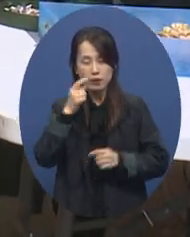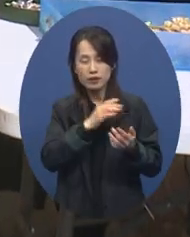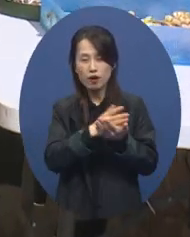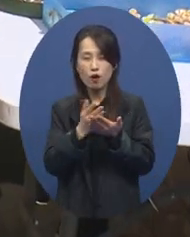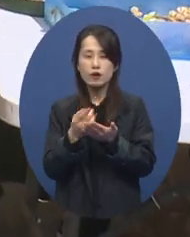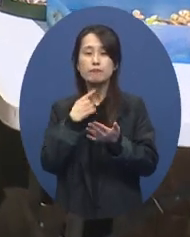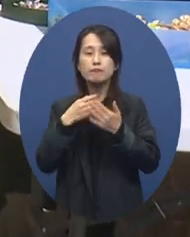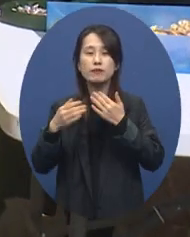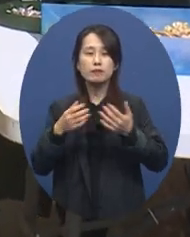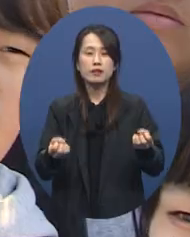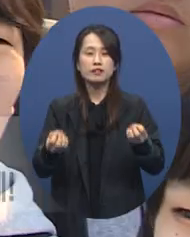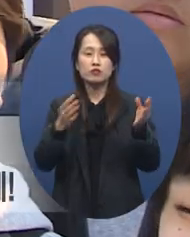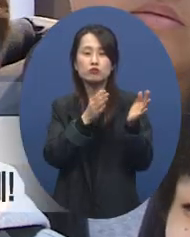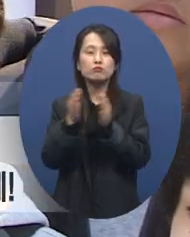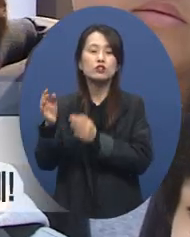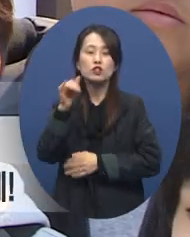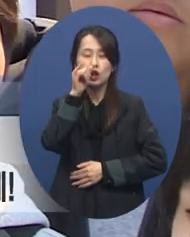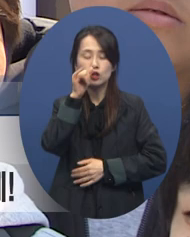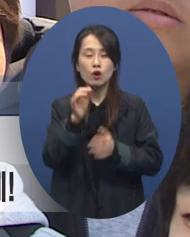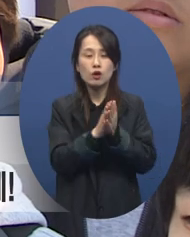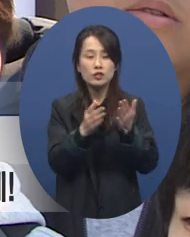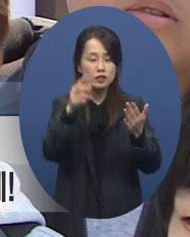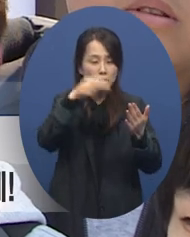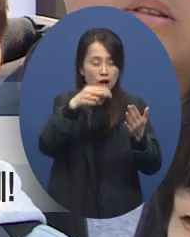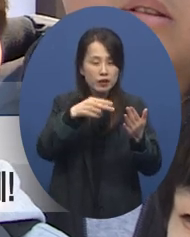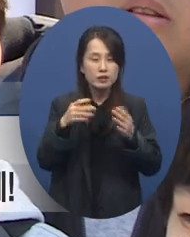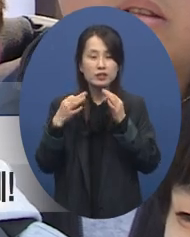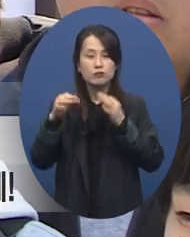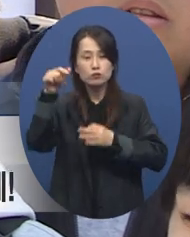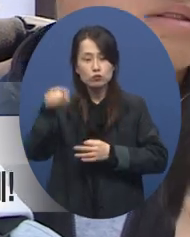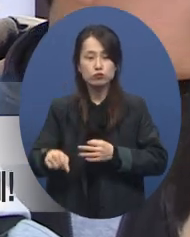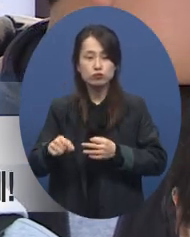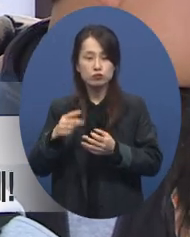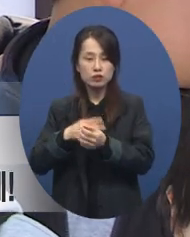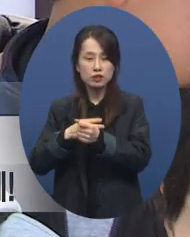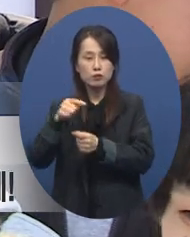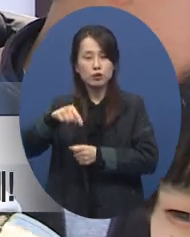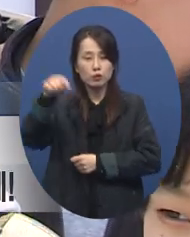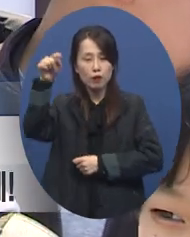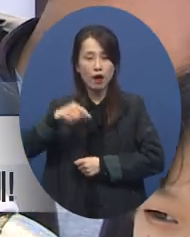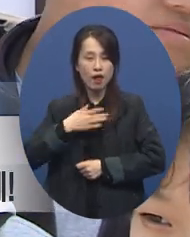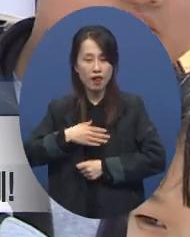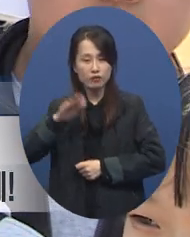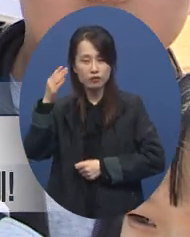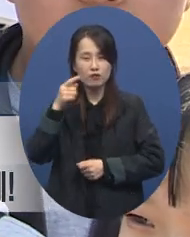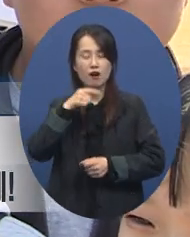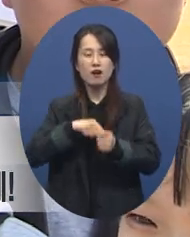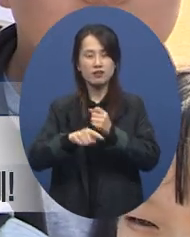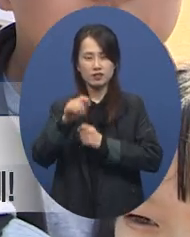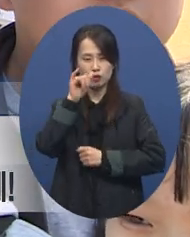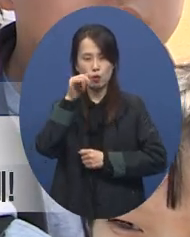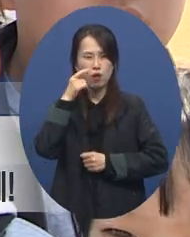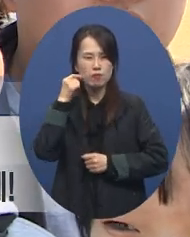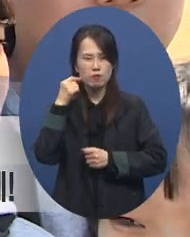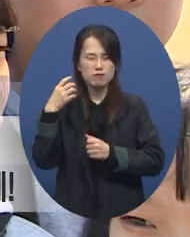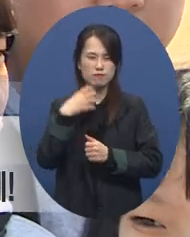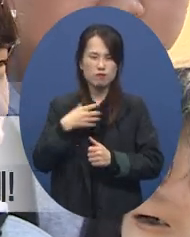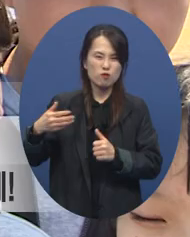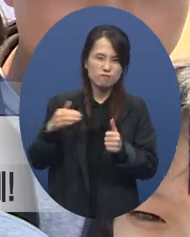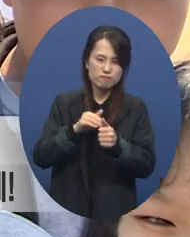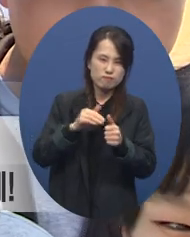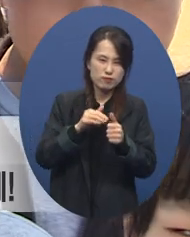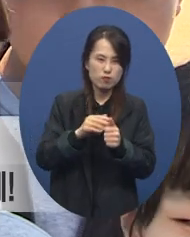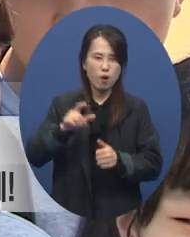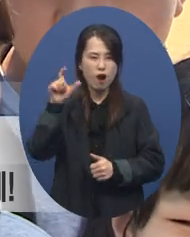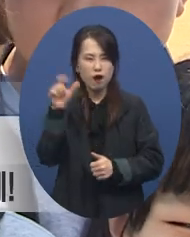행사도 마련됐습니다. 책에서만 보던 김거 선생님을 여기 와서 알게 돼서 뜻깊고, 일본의